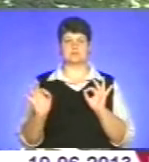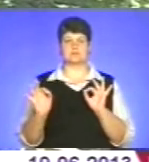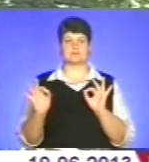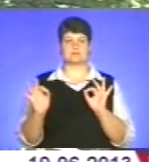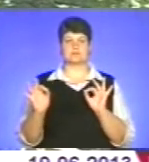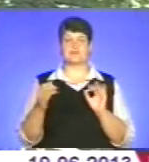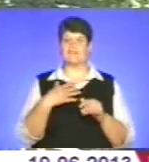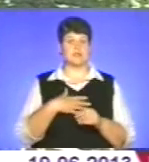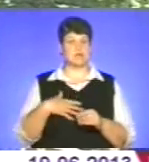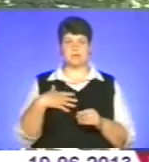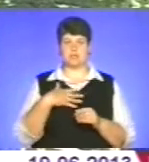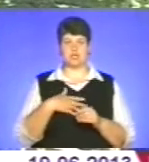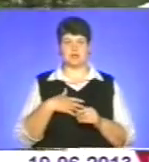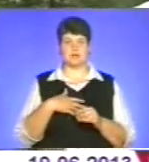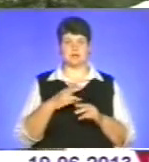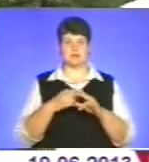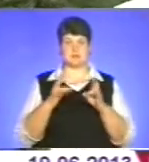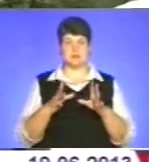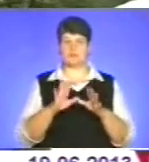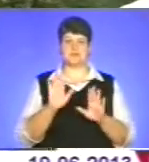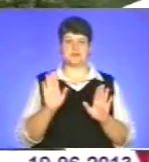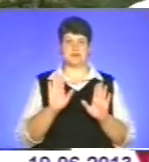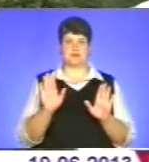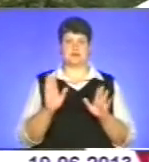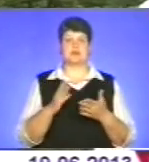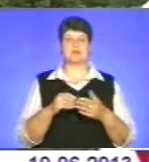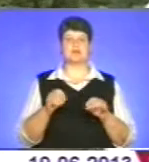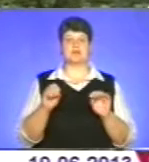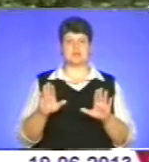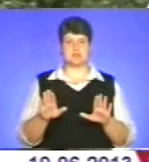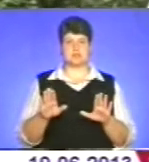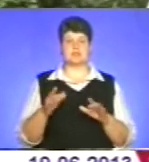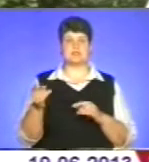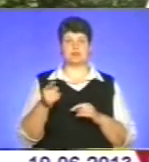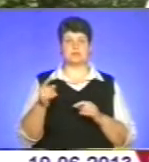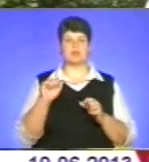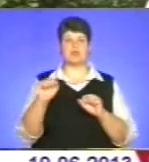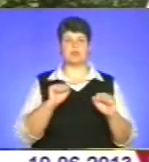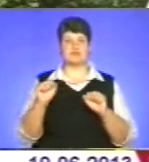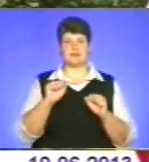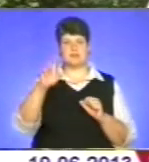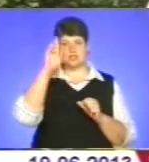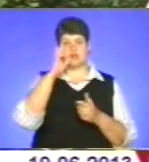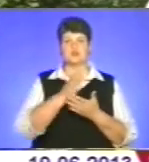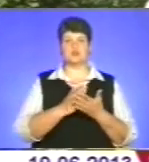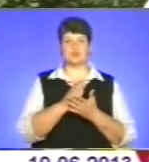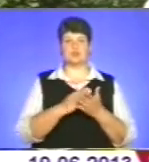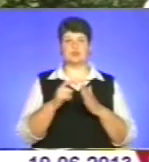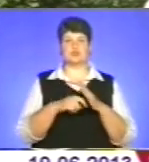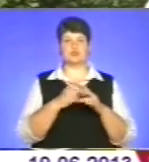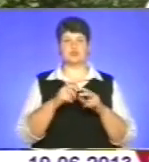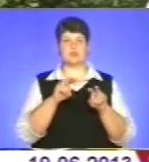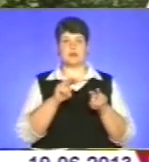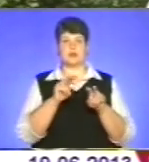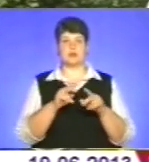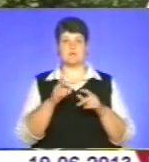не хвилюєтеся за безпеку своєї? Ні. Є рішення з Тернопільського управління Державної служби гірничого нагляду та